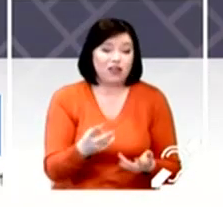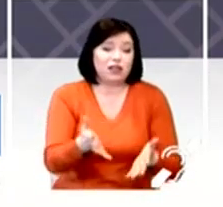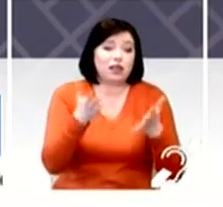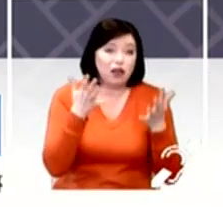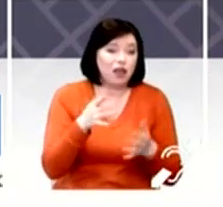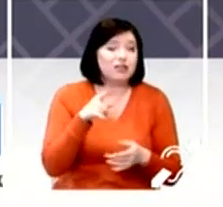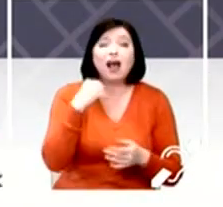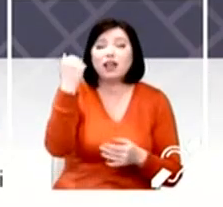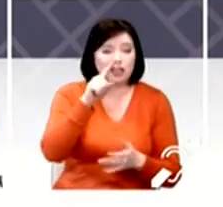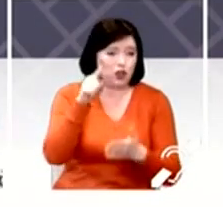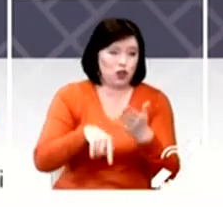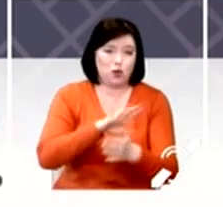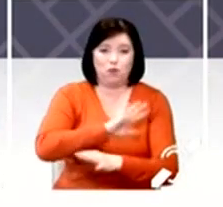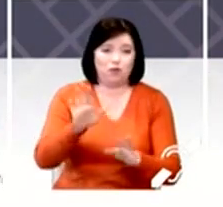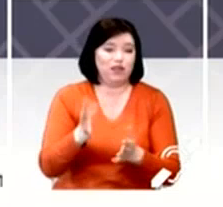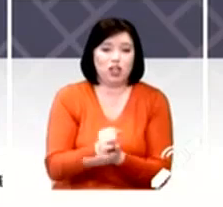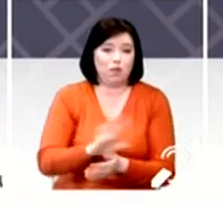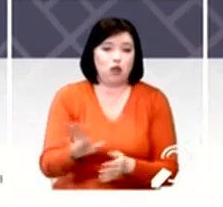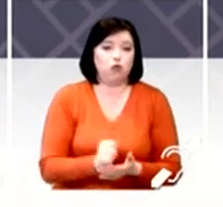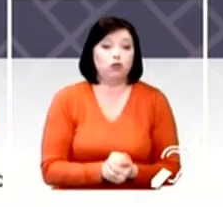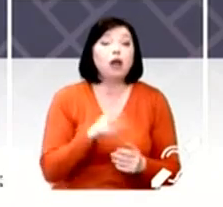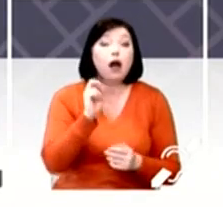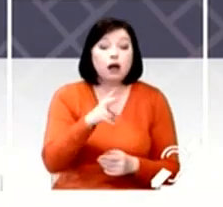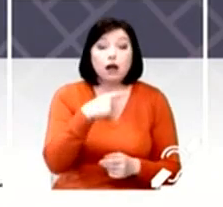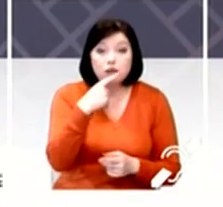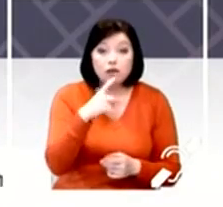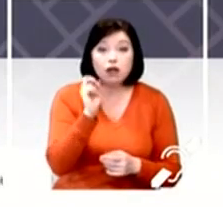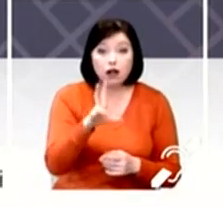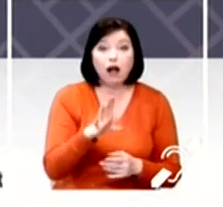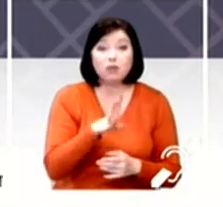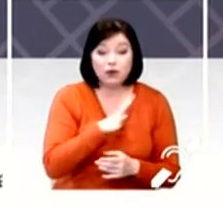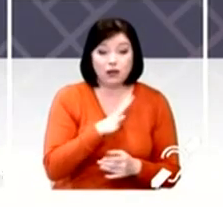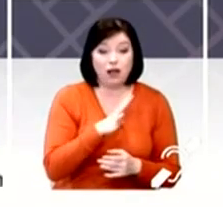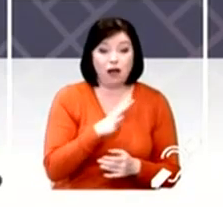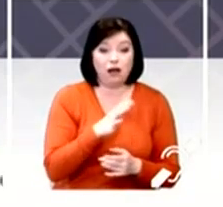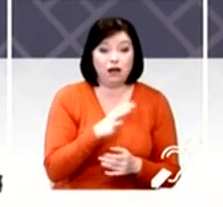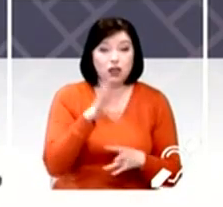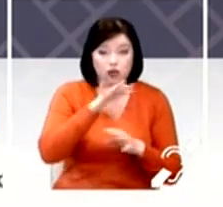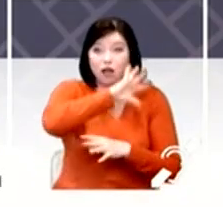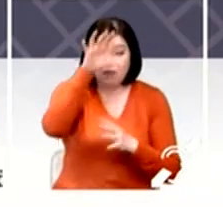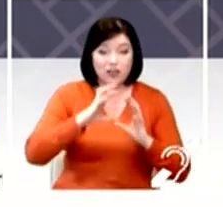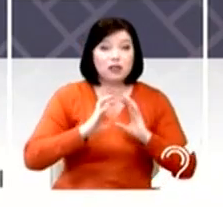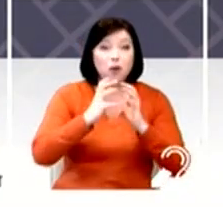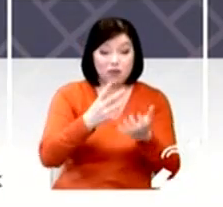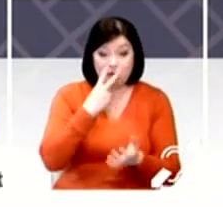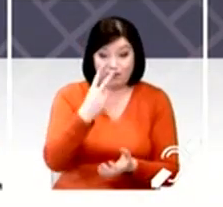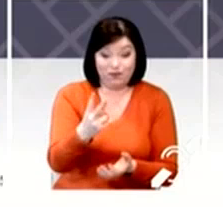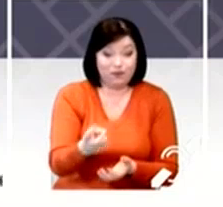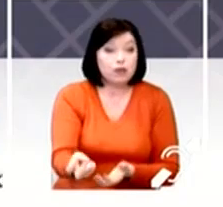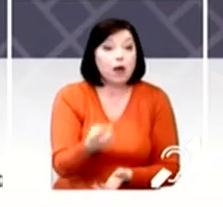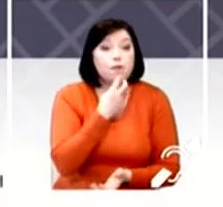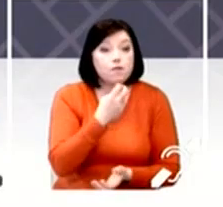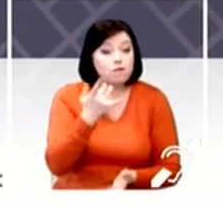să le reușească, cum am spus, așa cum s-au făcut de râs, de râsul lumii în Ucraina și